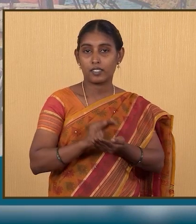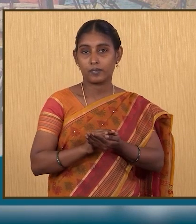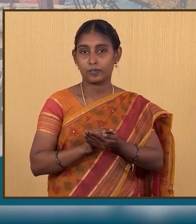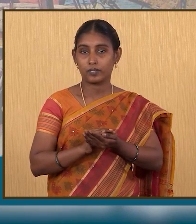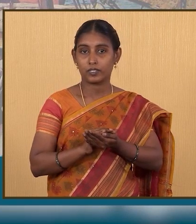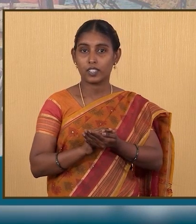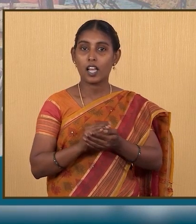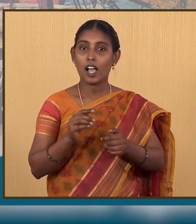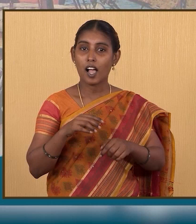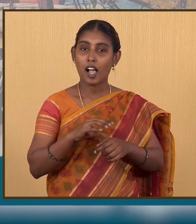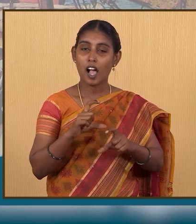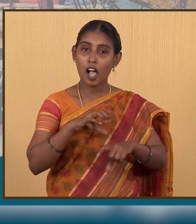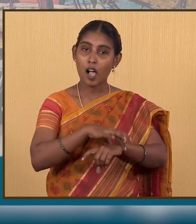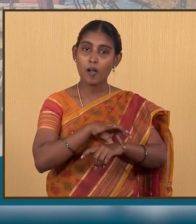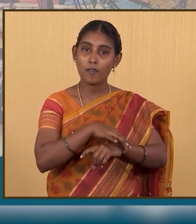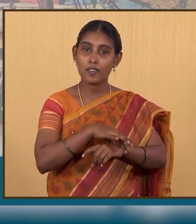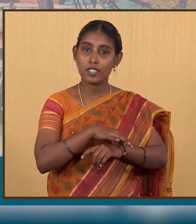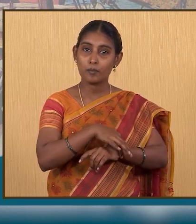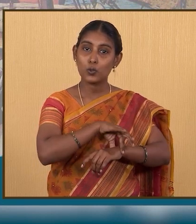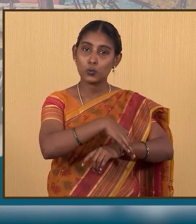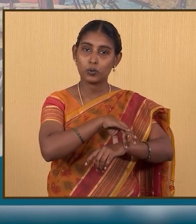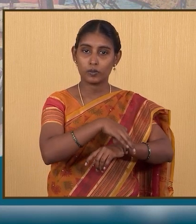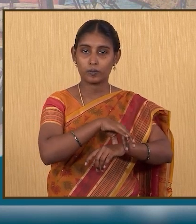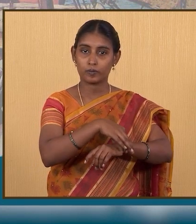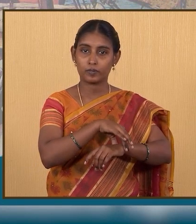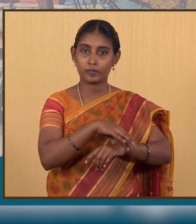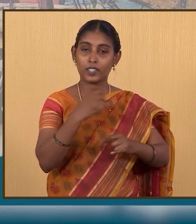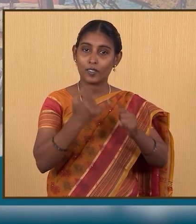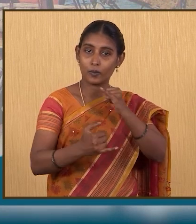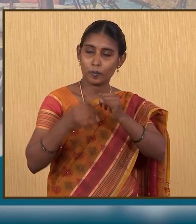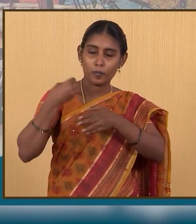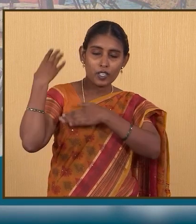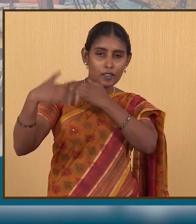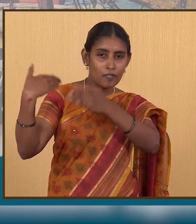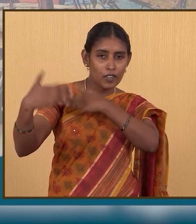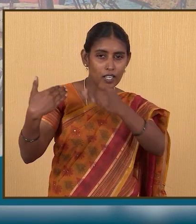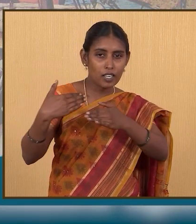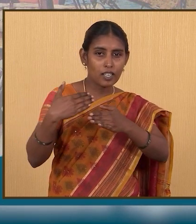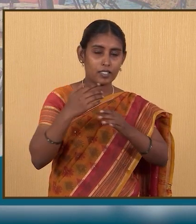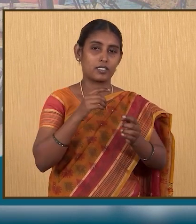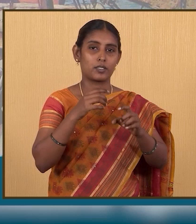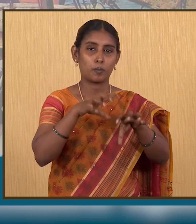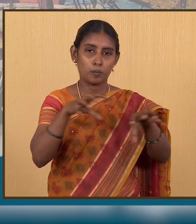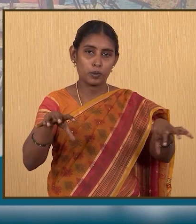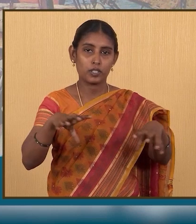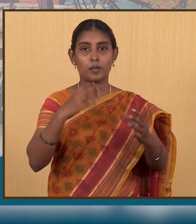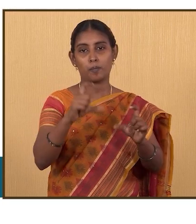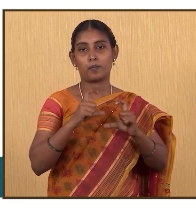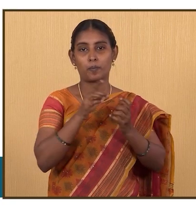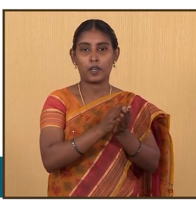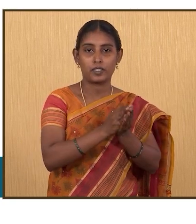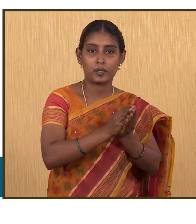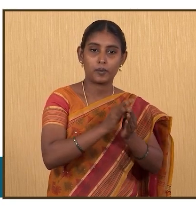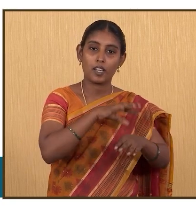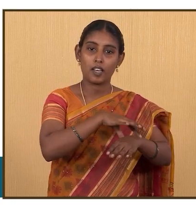தான் ஆவண காப்பகம்னு சொல்லுவோம். சரி, வரலாற்று ஆவணங்களை எல்லாம் பாதுகாத்து வைக்கக்கூடிய இடத்தை